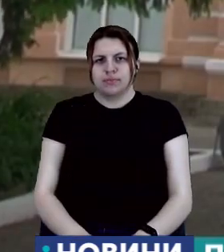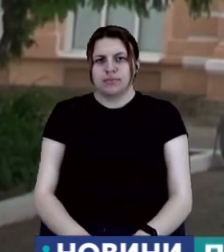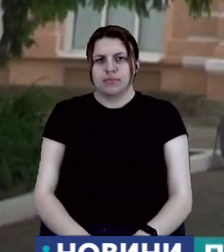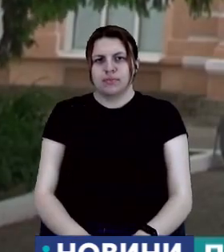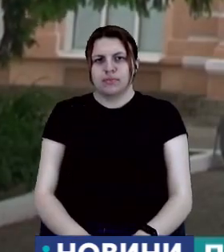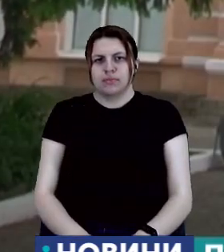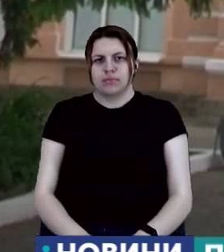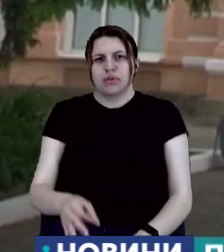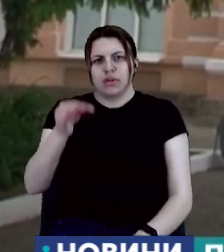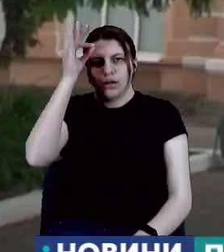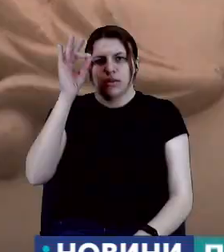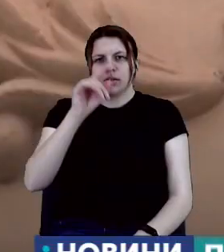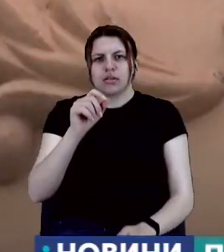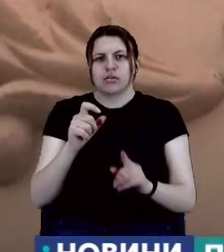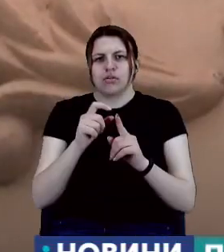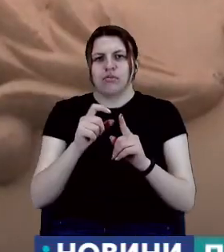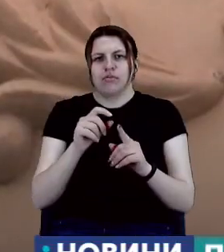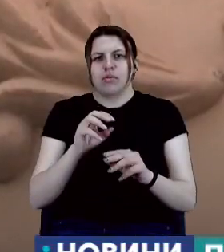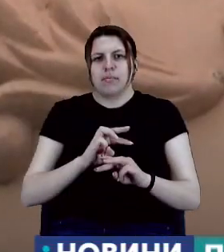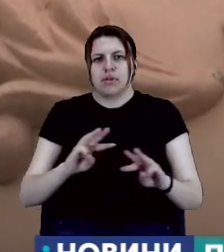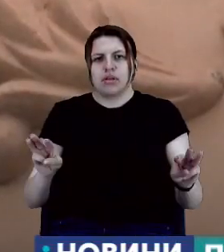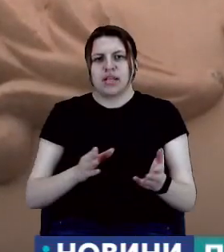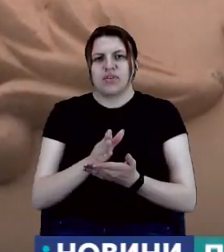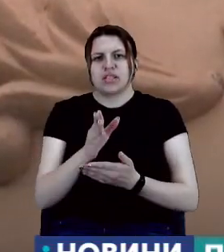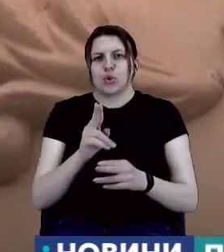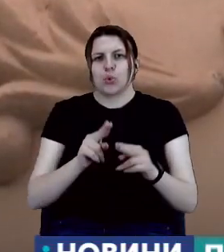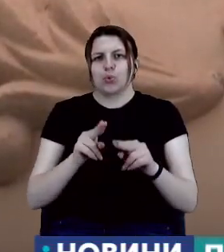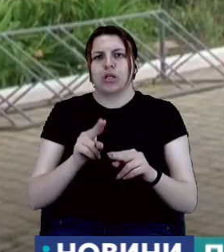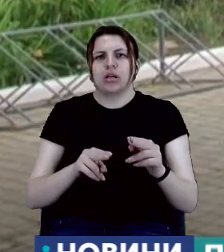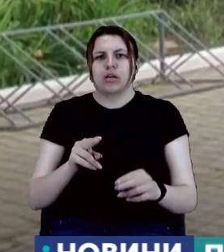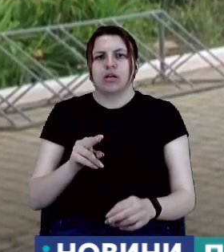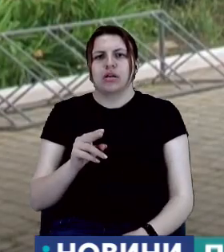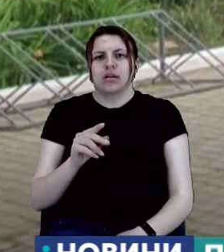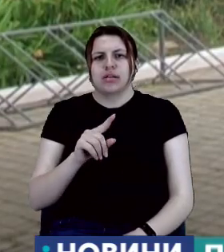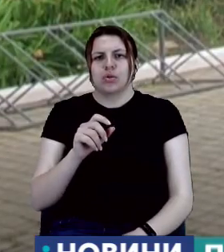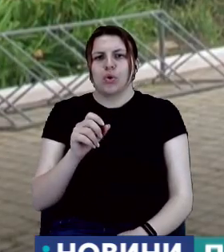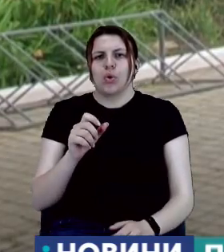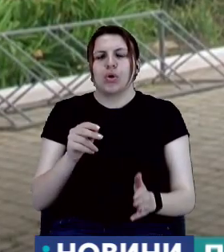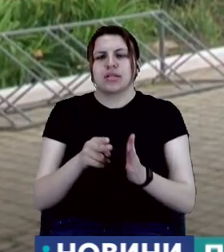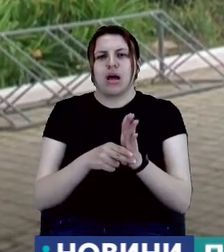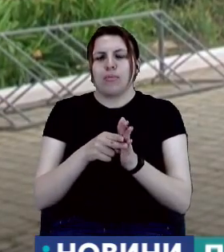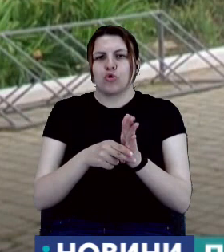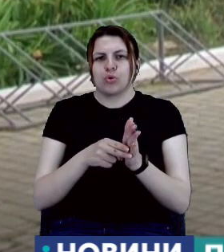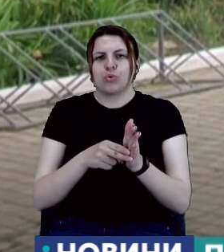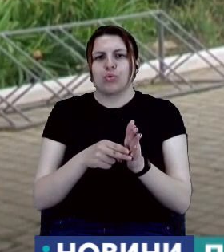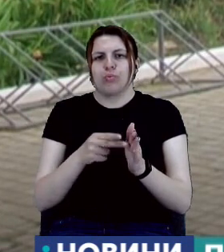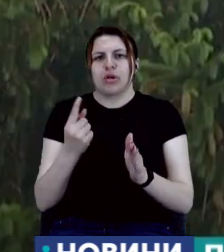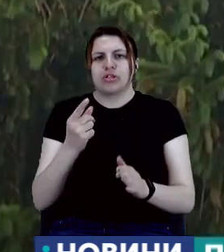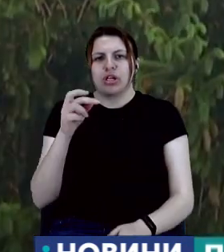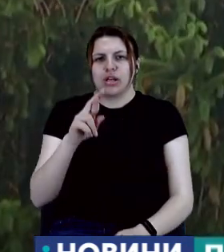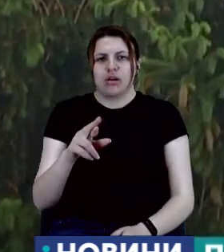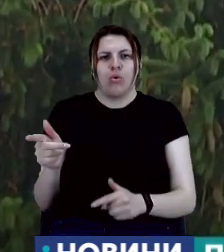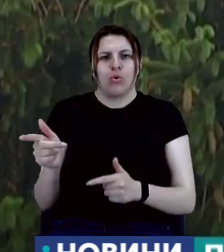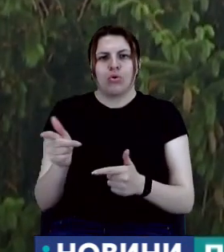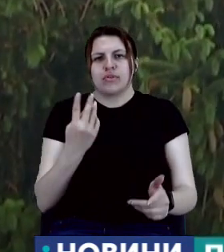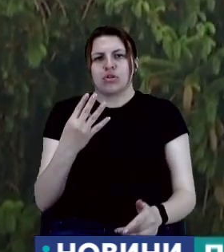Нагадаю, за словами міністра інфраструктури Владислава Крикіля, до запуску 1 червня готові 42 потяги,